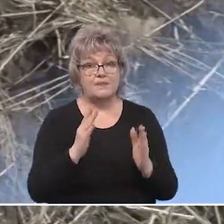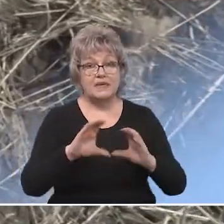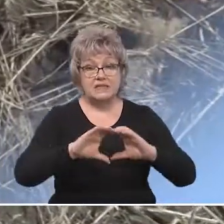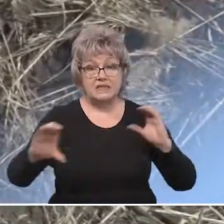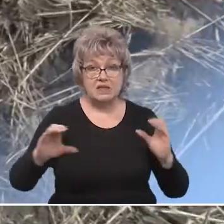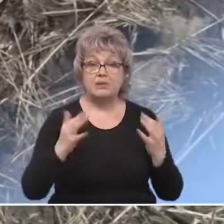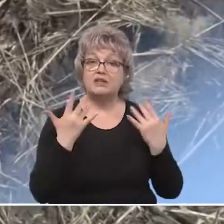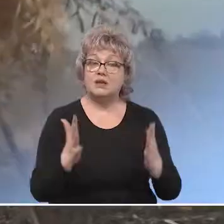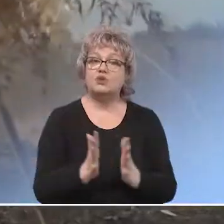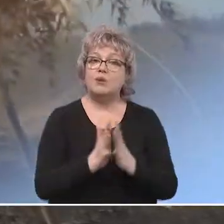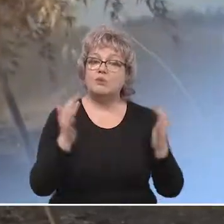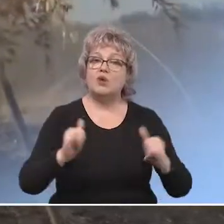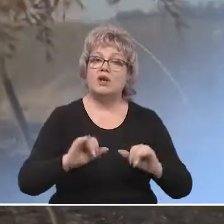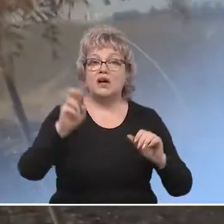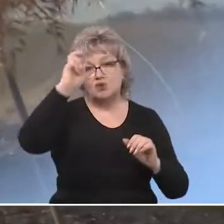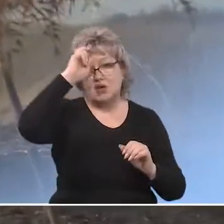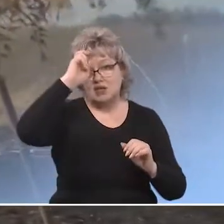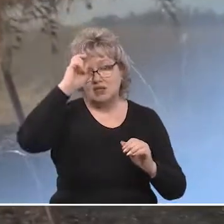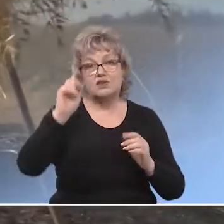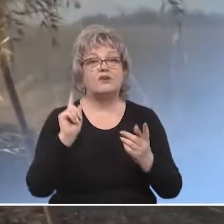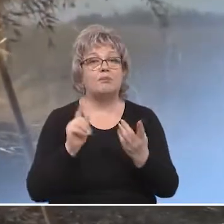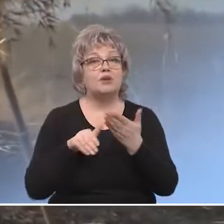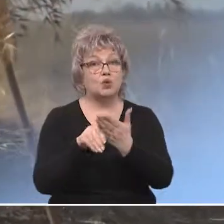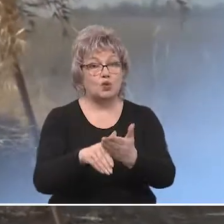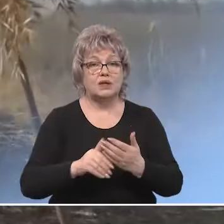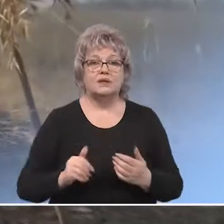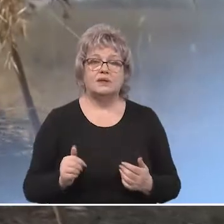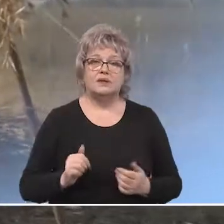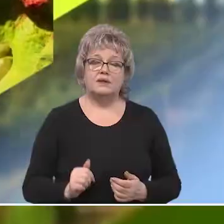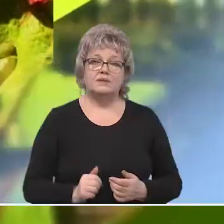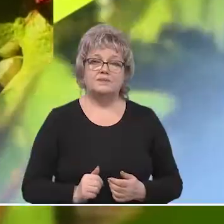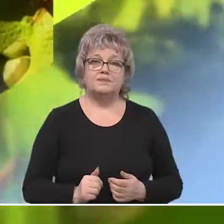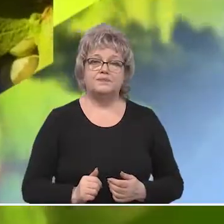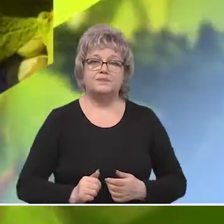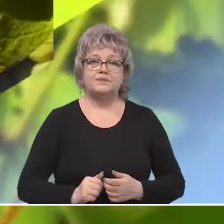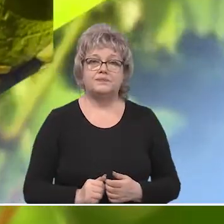системы мелиорации требует более широкого государственного подхода.